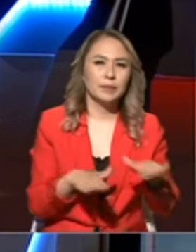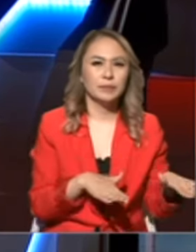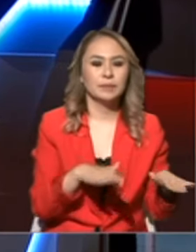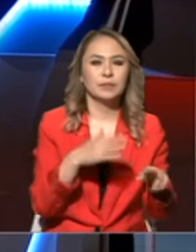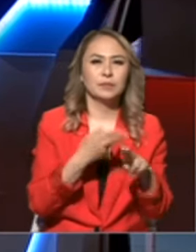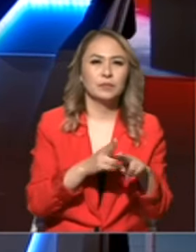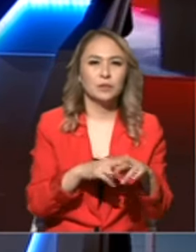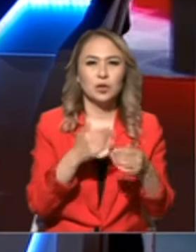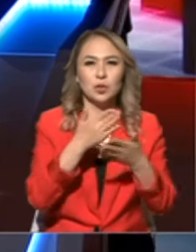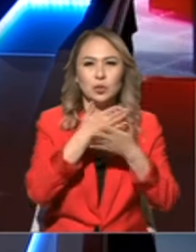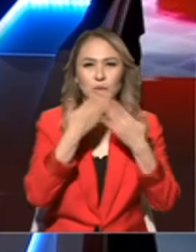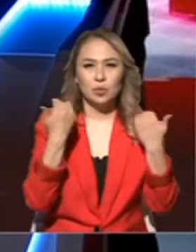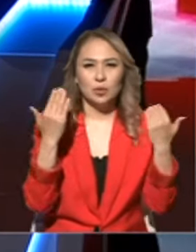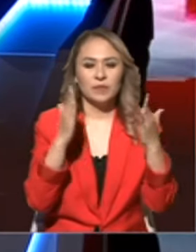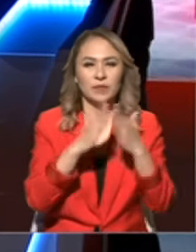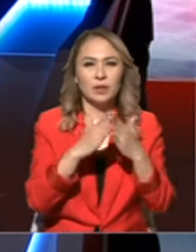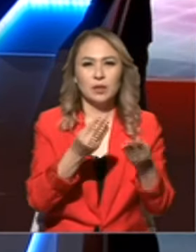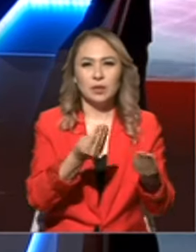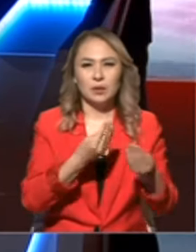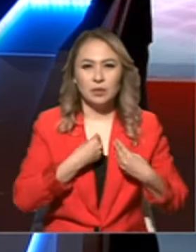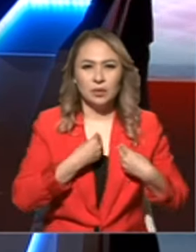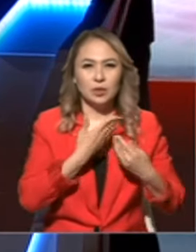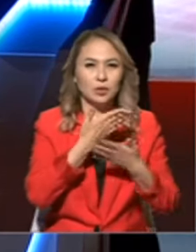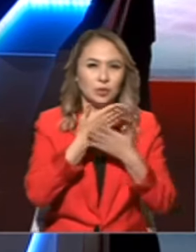болды, қазір үйді де басымызға аударып бермей жатыр.